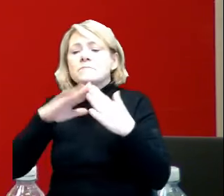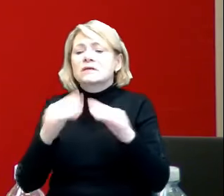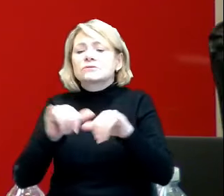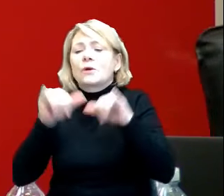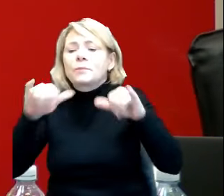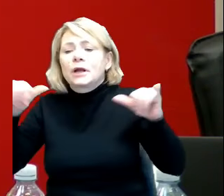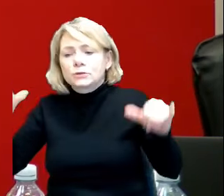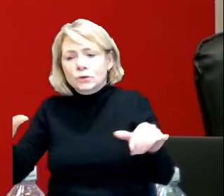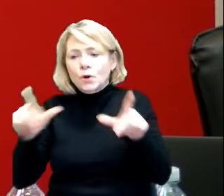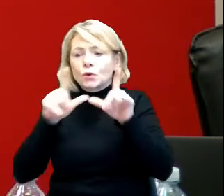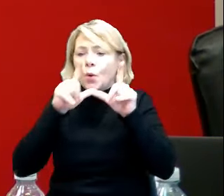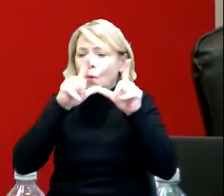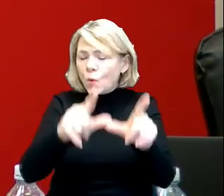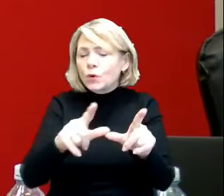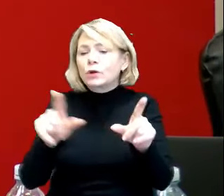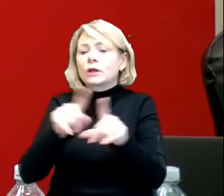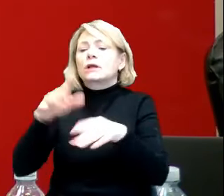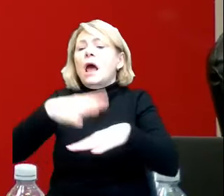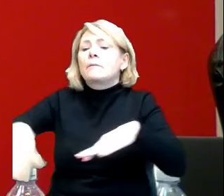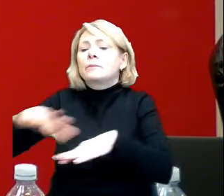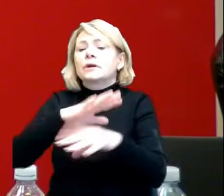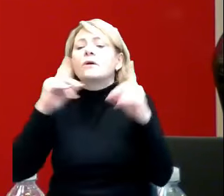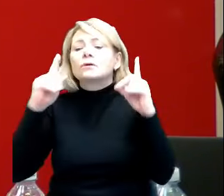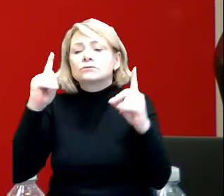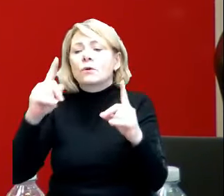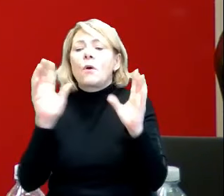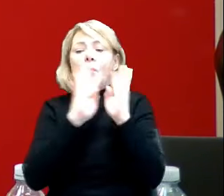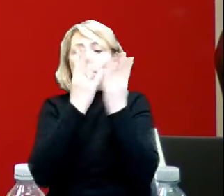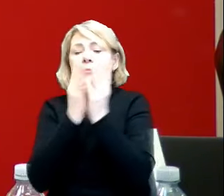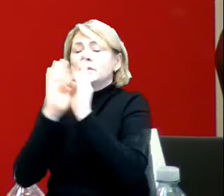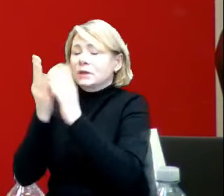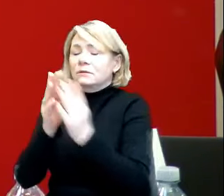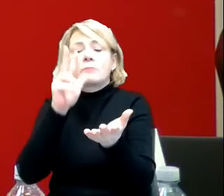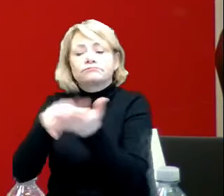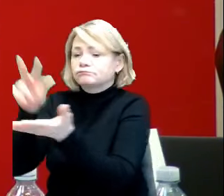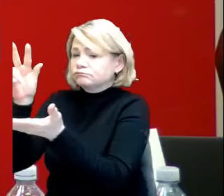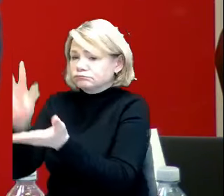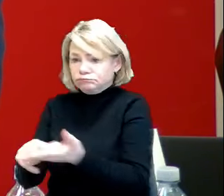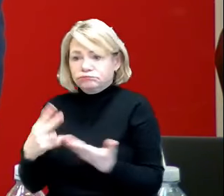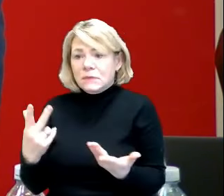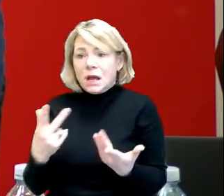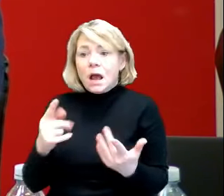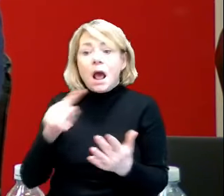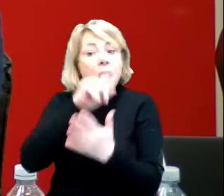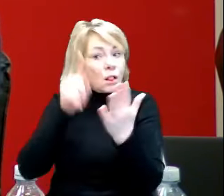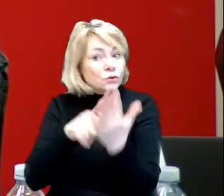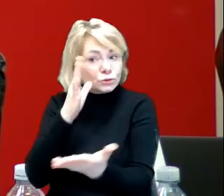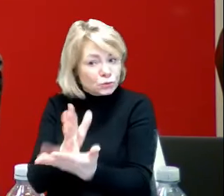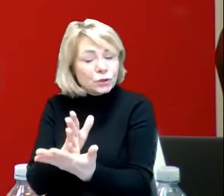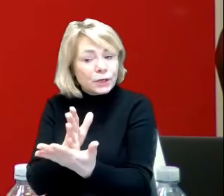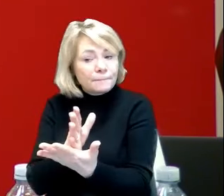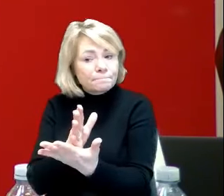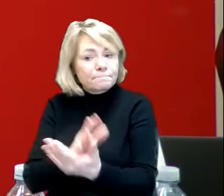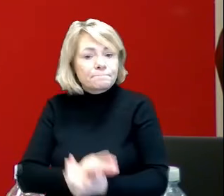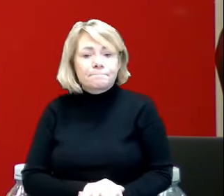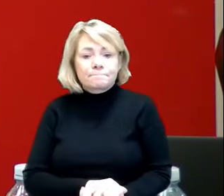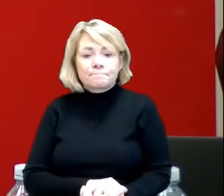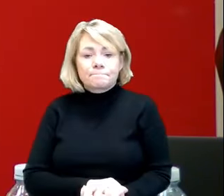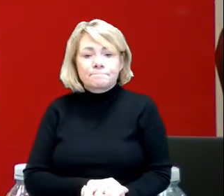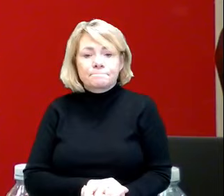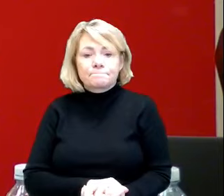ūkio ir aplinkosaugos komitetuose pritarta be pastabų ar būtų klausimų šio klausimo atžvelgiu